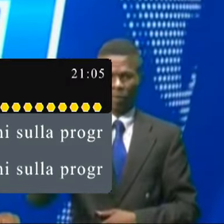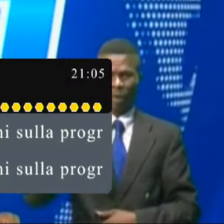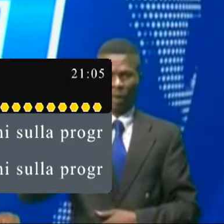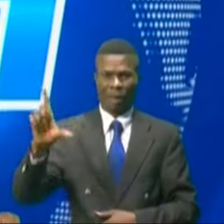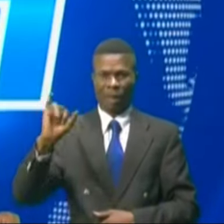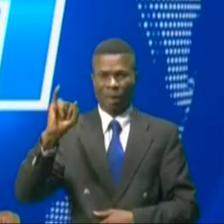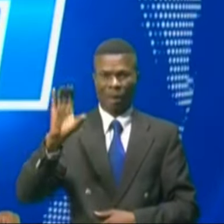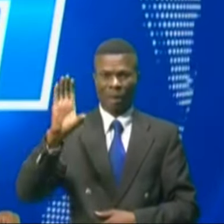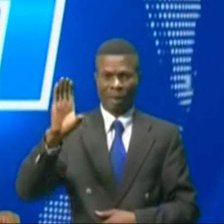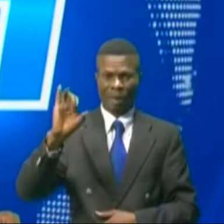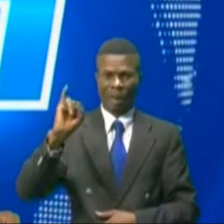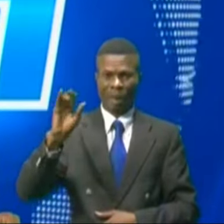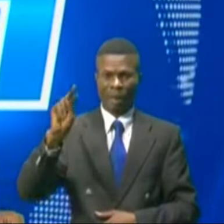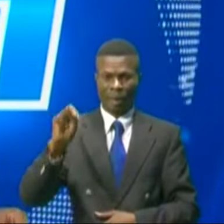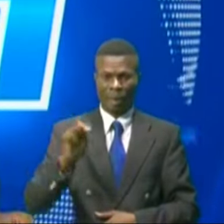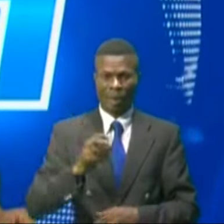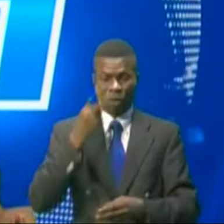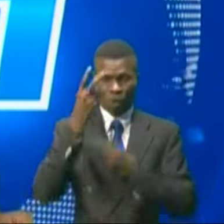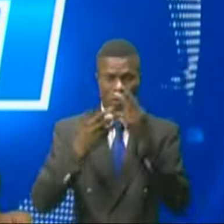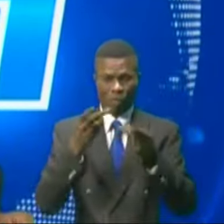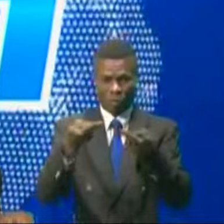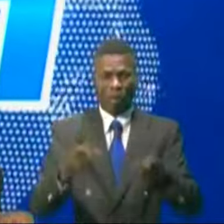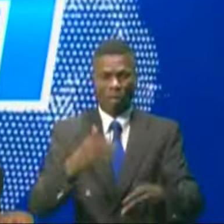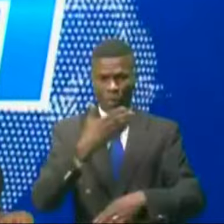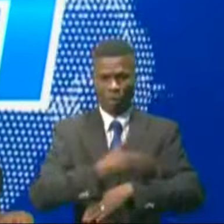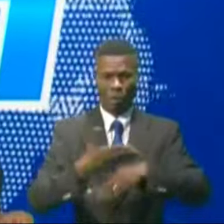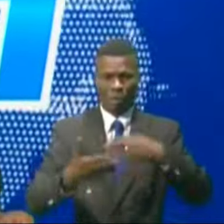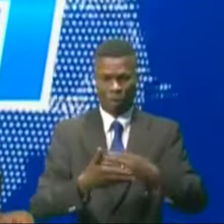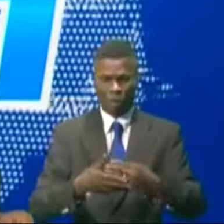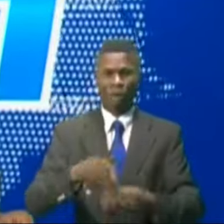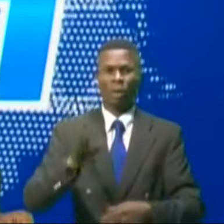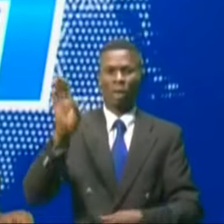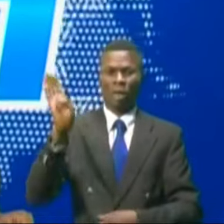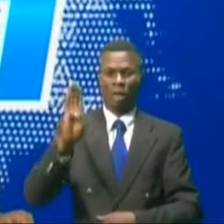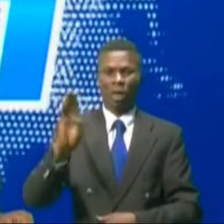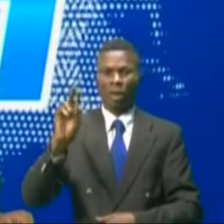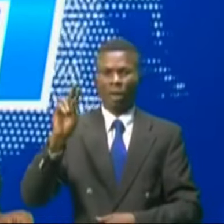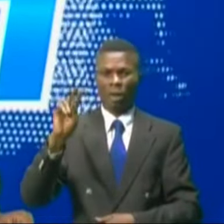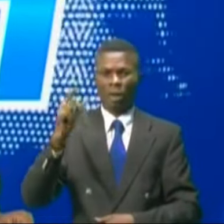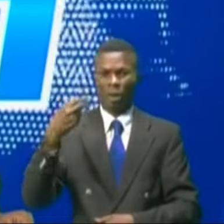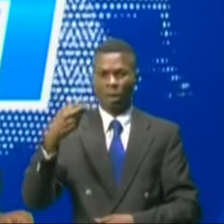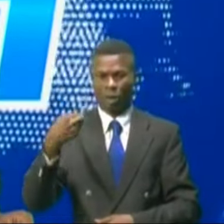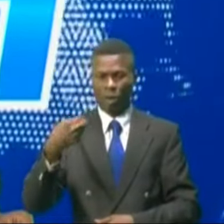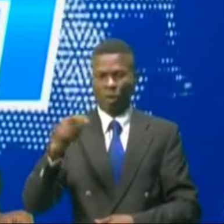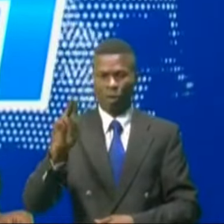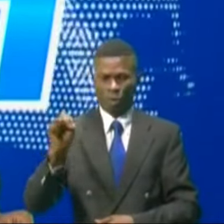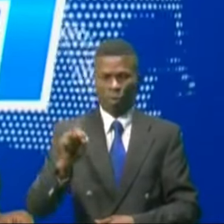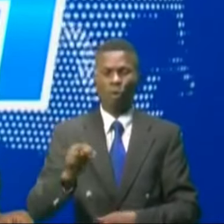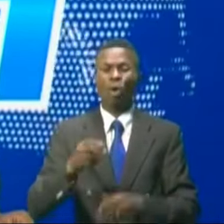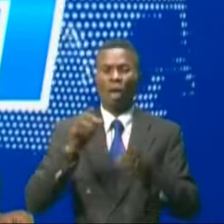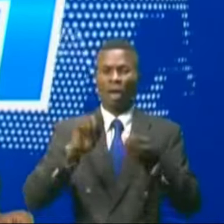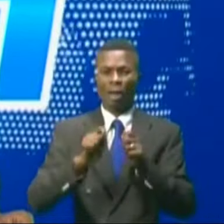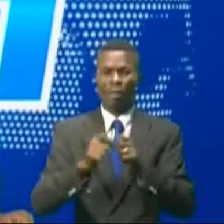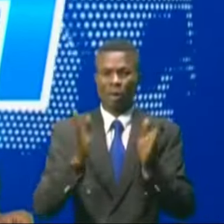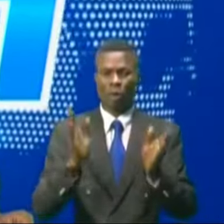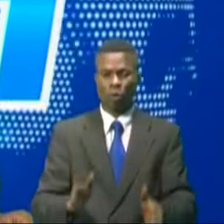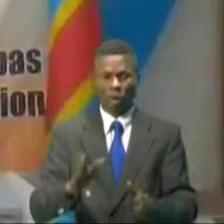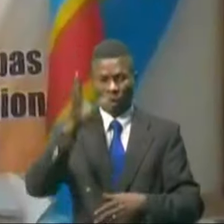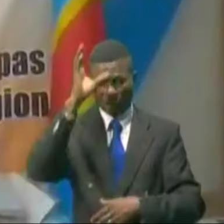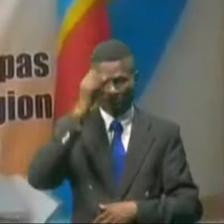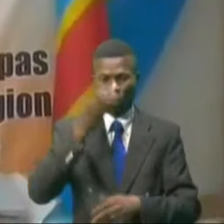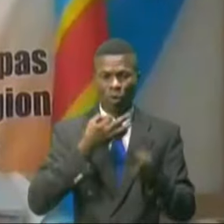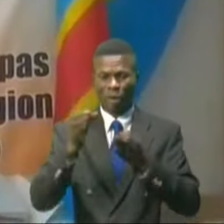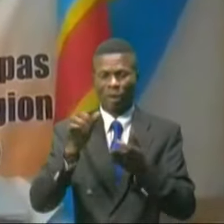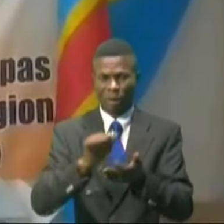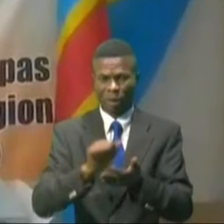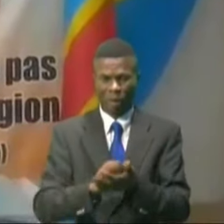une descente dans différents chantiers de Gungusa. Un reportage de nos confrères de la RTNC Bandundu. Les